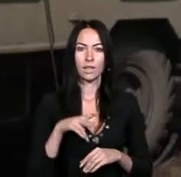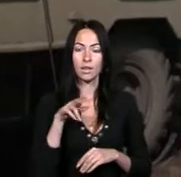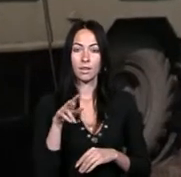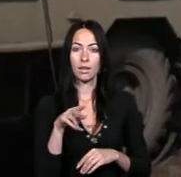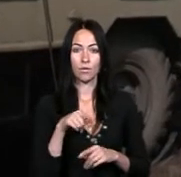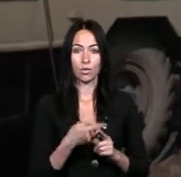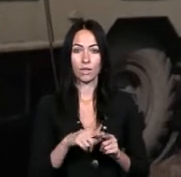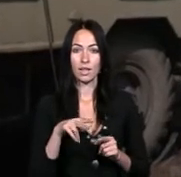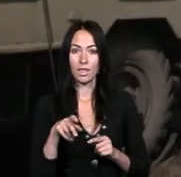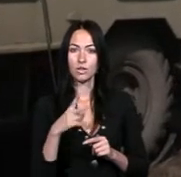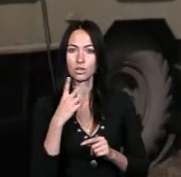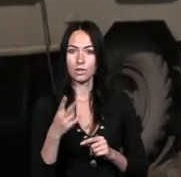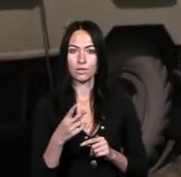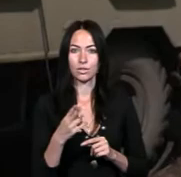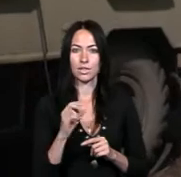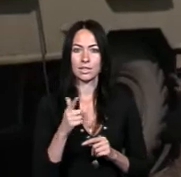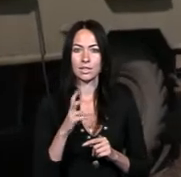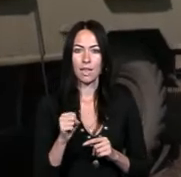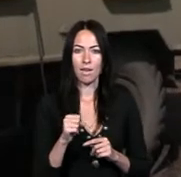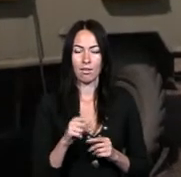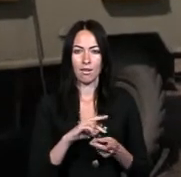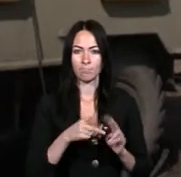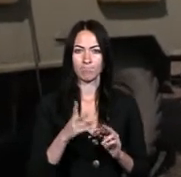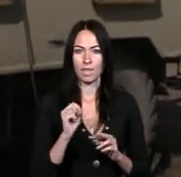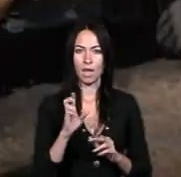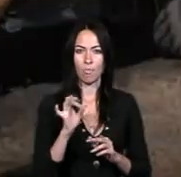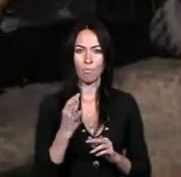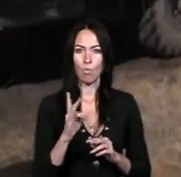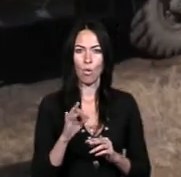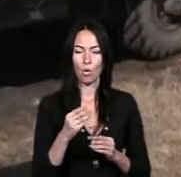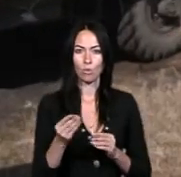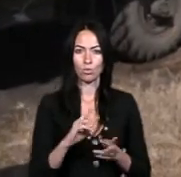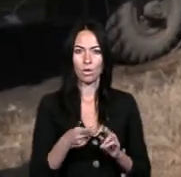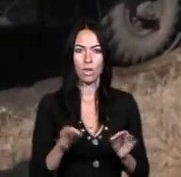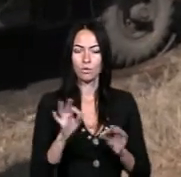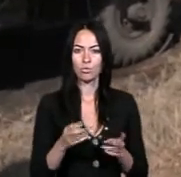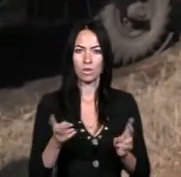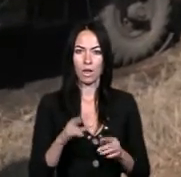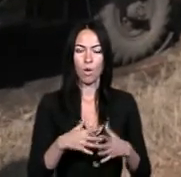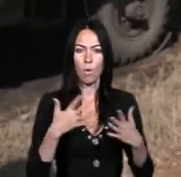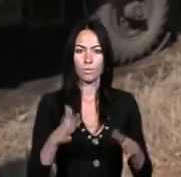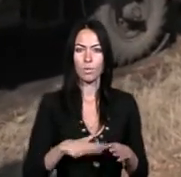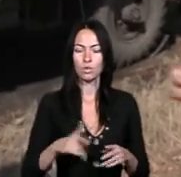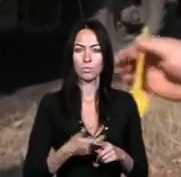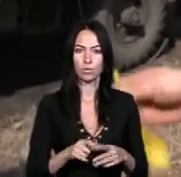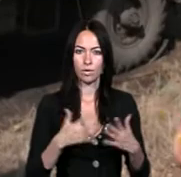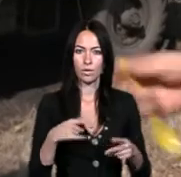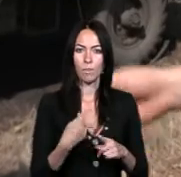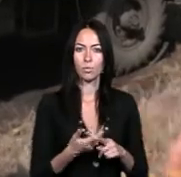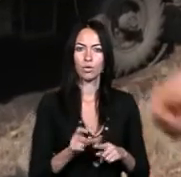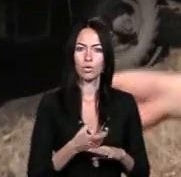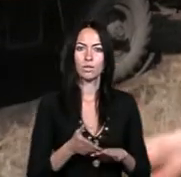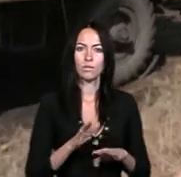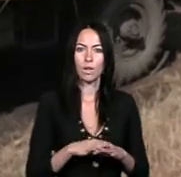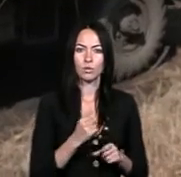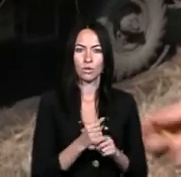Ось такий деж, дивися, цегла на борошно перетворилася, нічого не залишилося. Обсяги, масштаб дуже великий, плюс досить важко прокладати